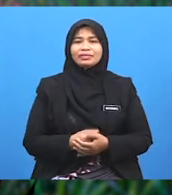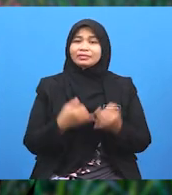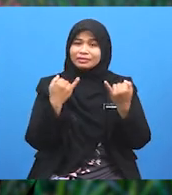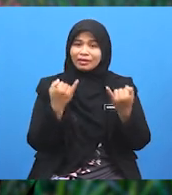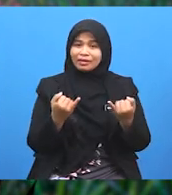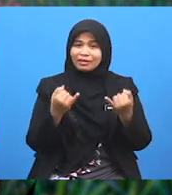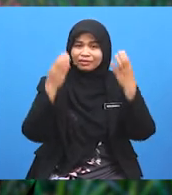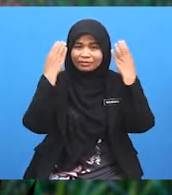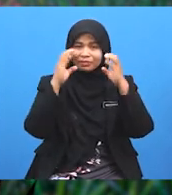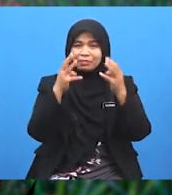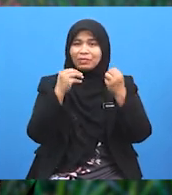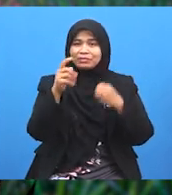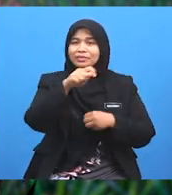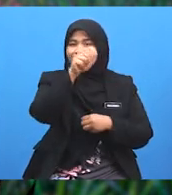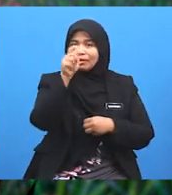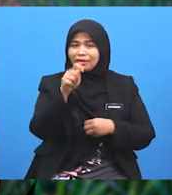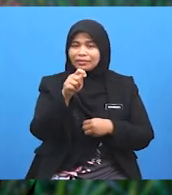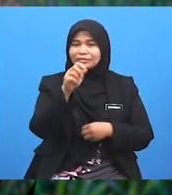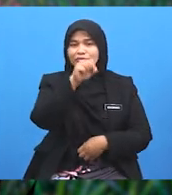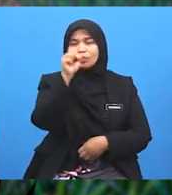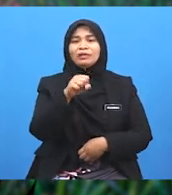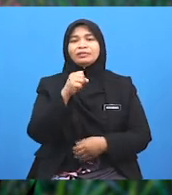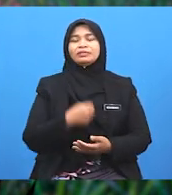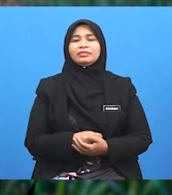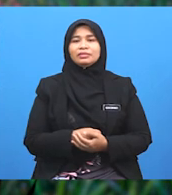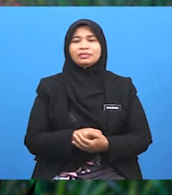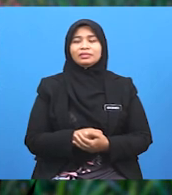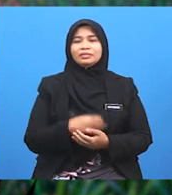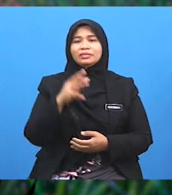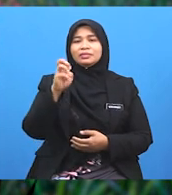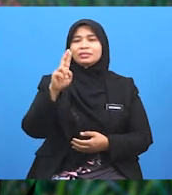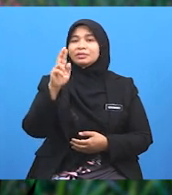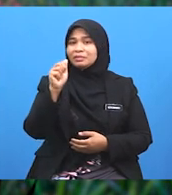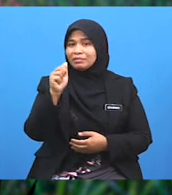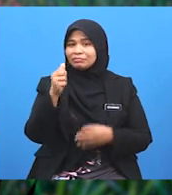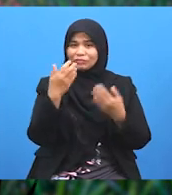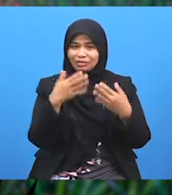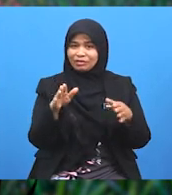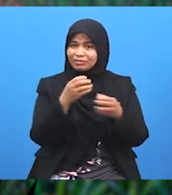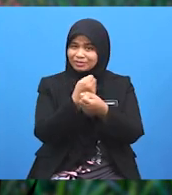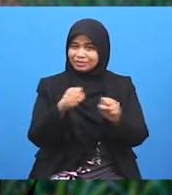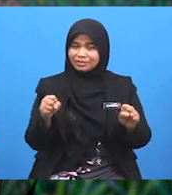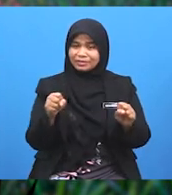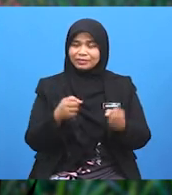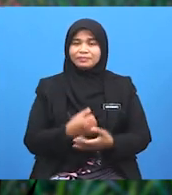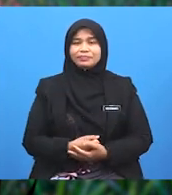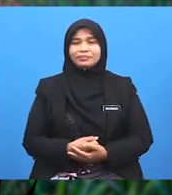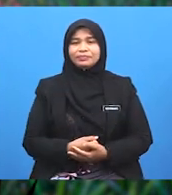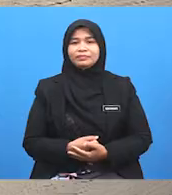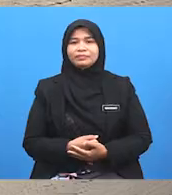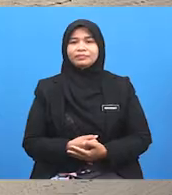Sekarang, cikgu nak tanya soalan. Mira dan murid sekalian, sudahkah anda semua bersedia?